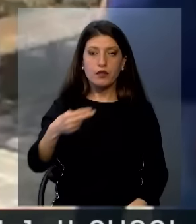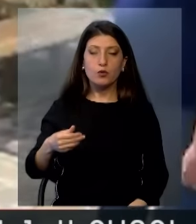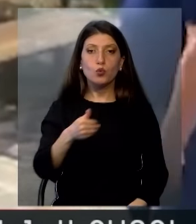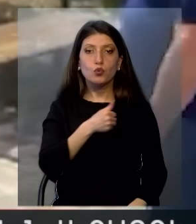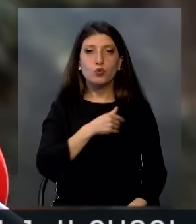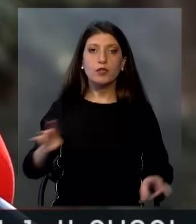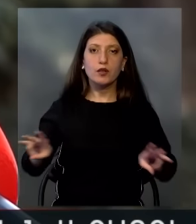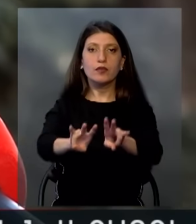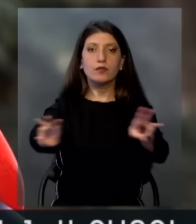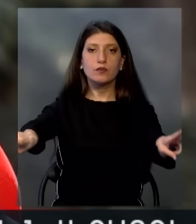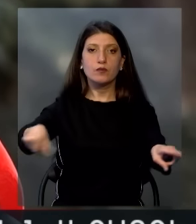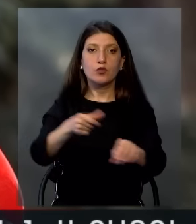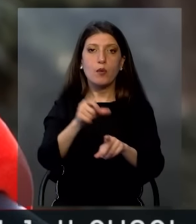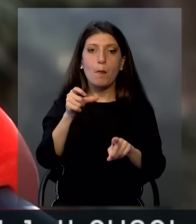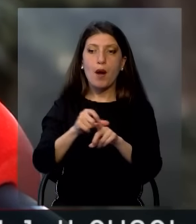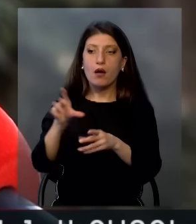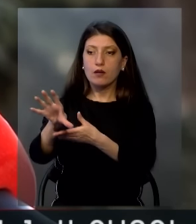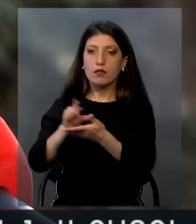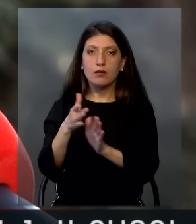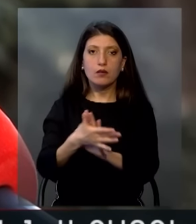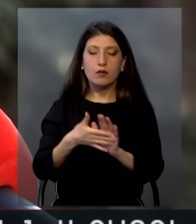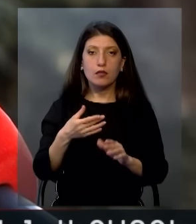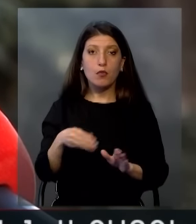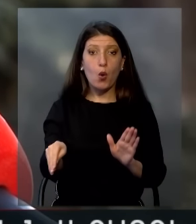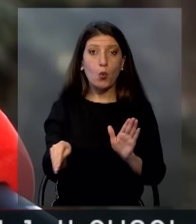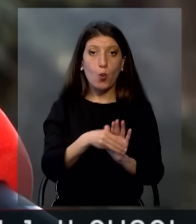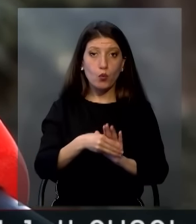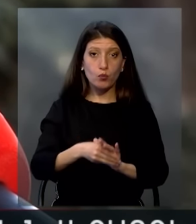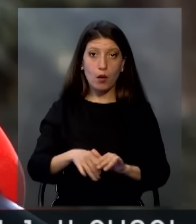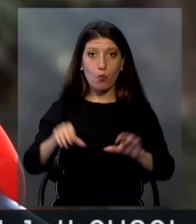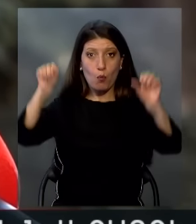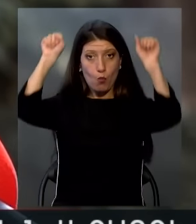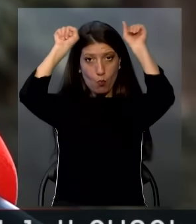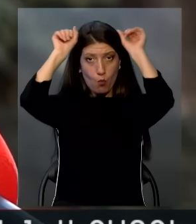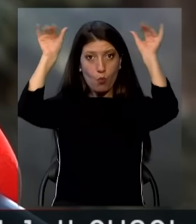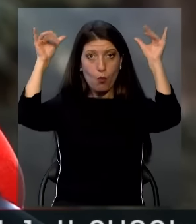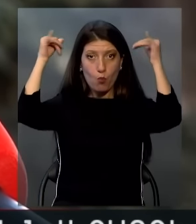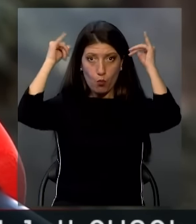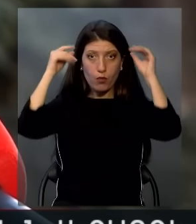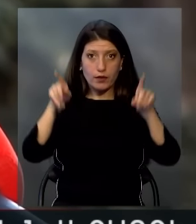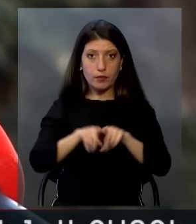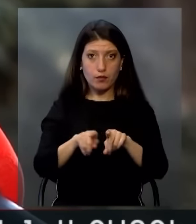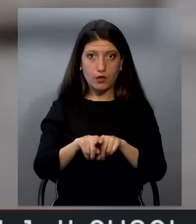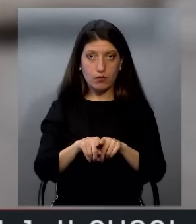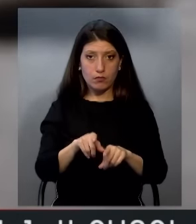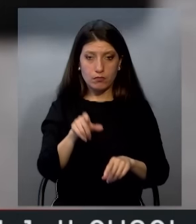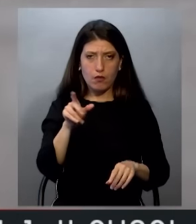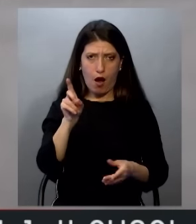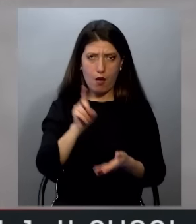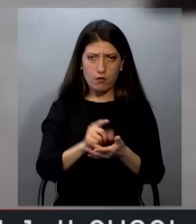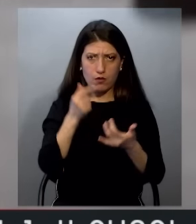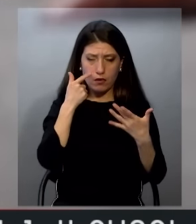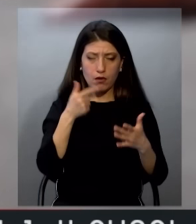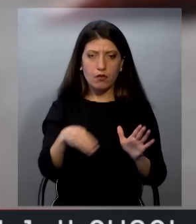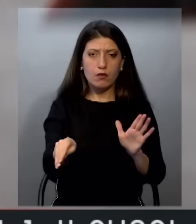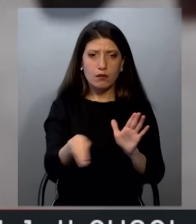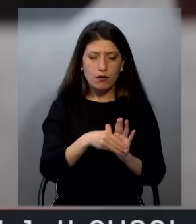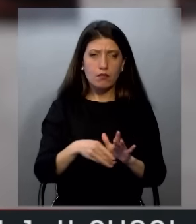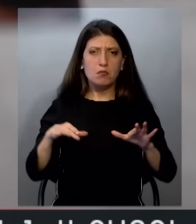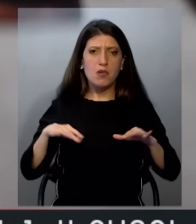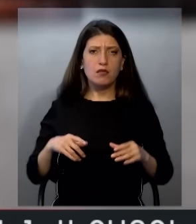Նիկոլ Փաշինյանի բարերով ասել, բա կոռուպցիան պոզով պոչով ա լինում։ Այդ անձնավորությունը, այդ գործարարը,